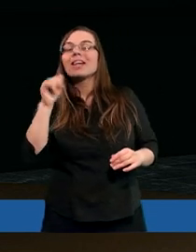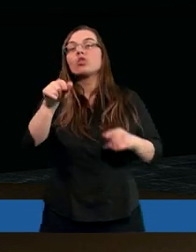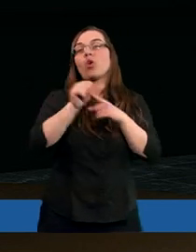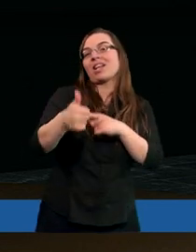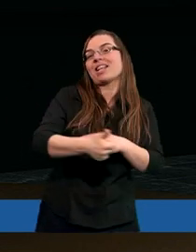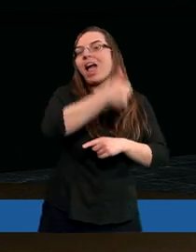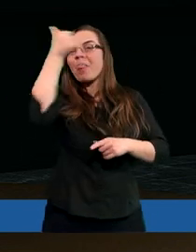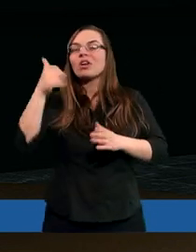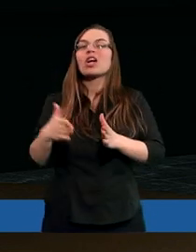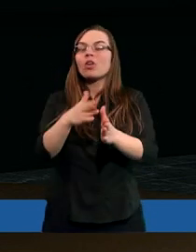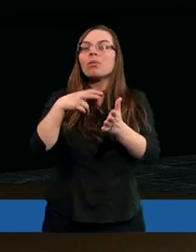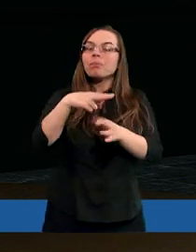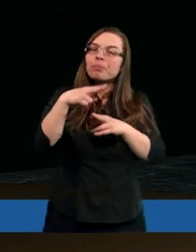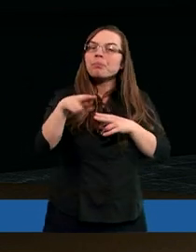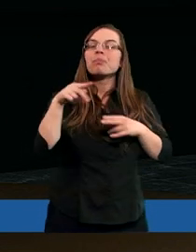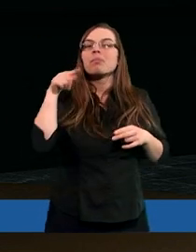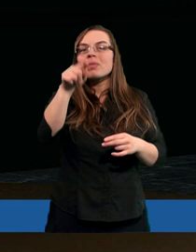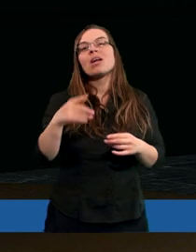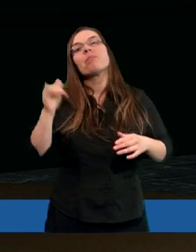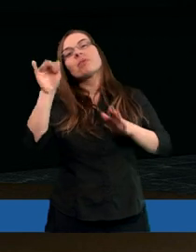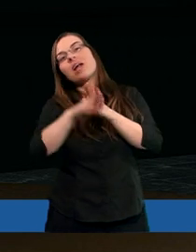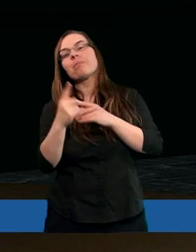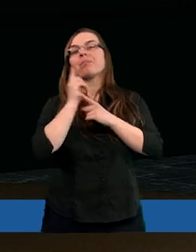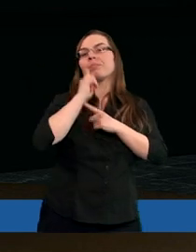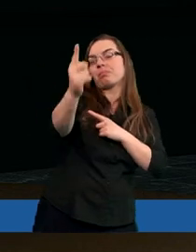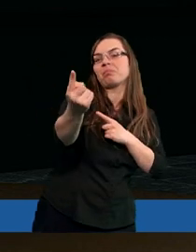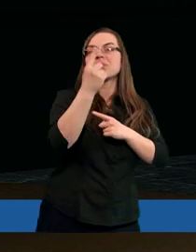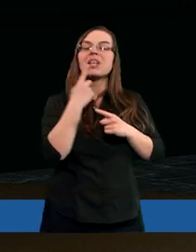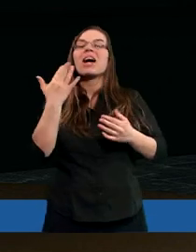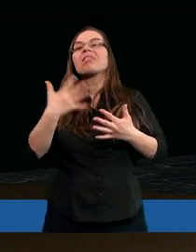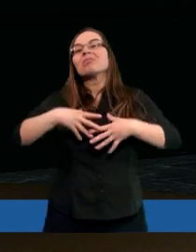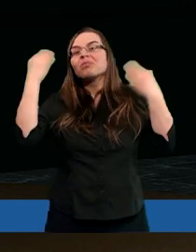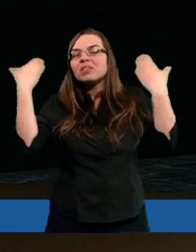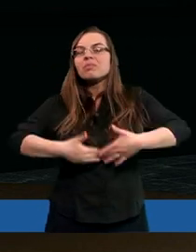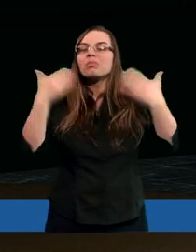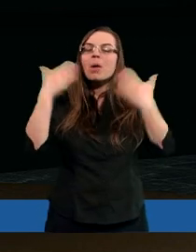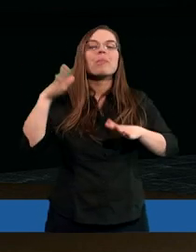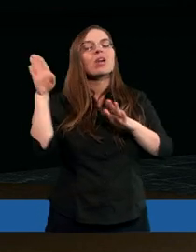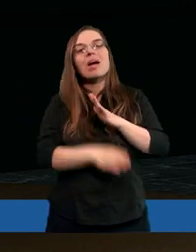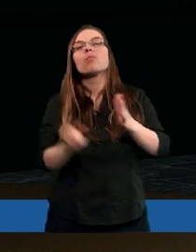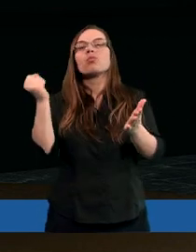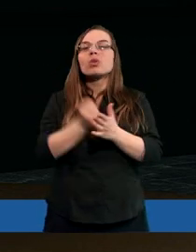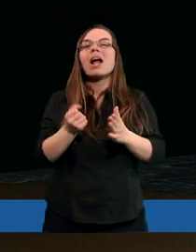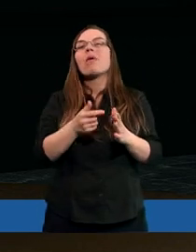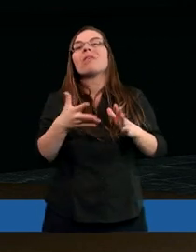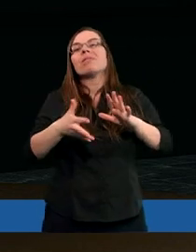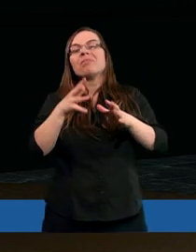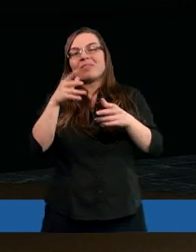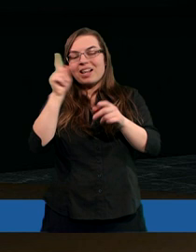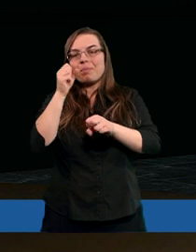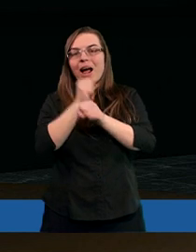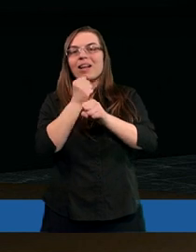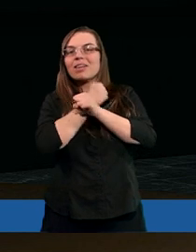i dzień drogi przynajmniej wracać, czyli kilka dni musiał przynajmniej zarwać w pracy,